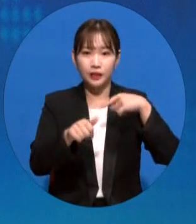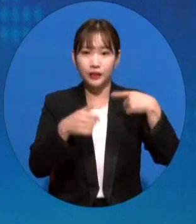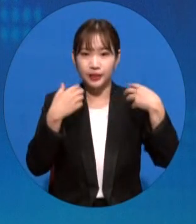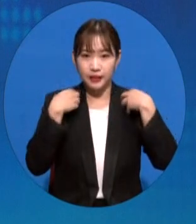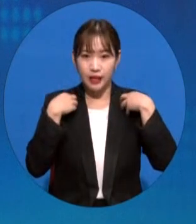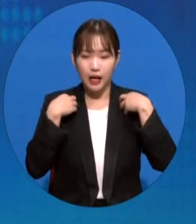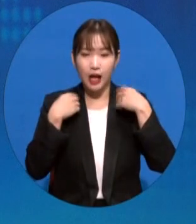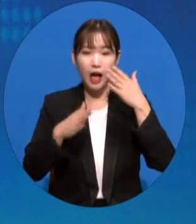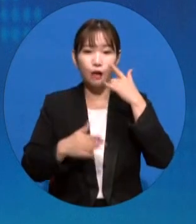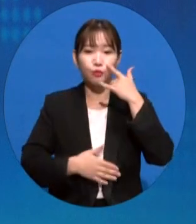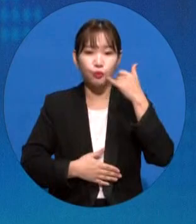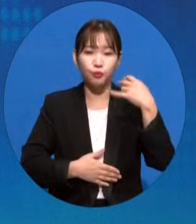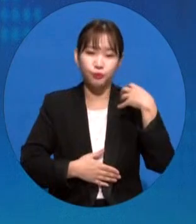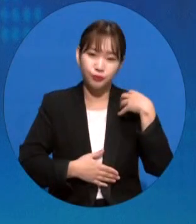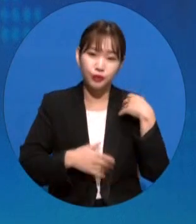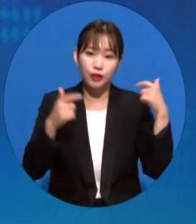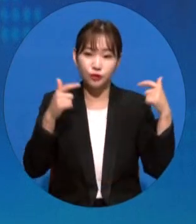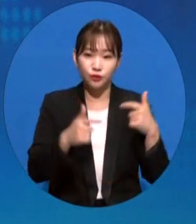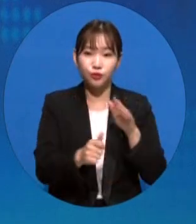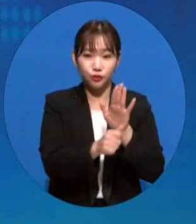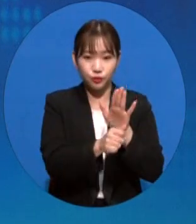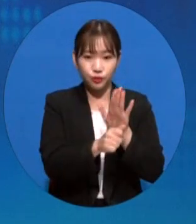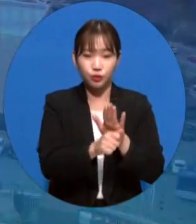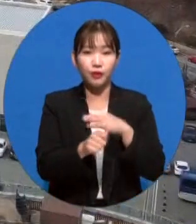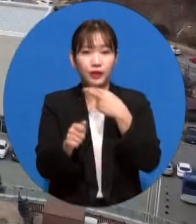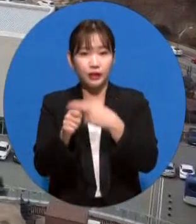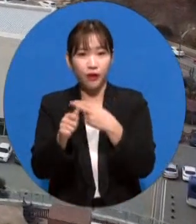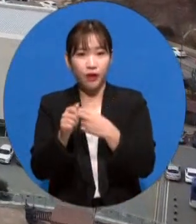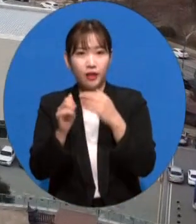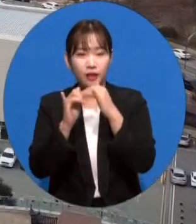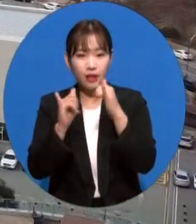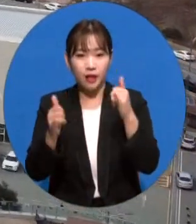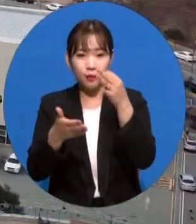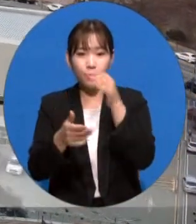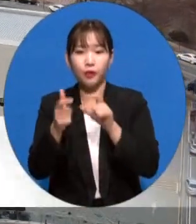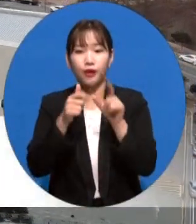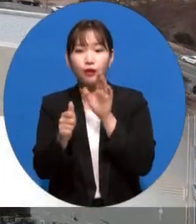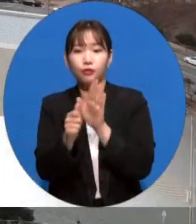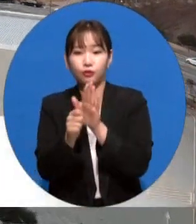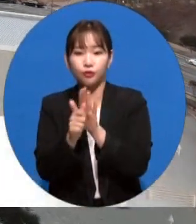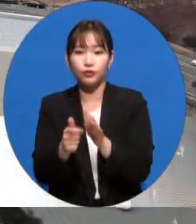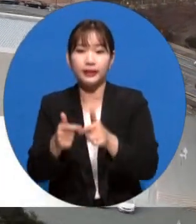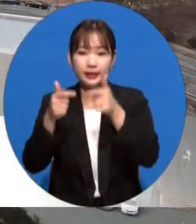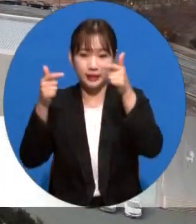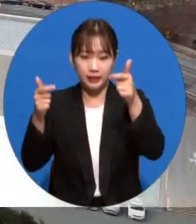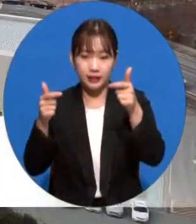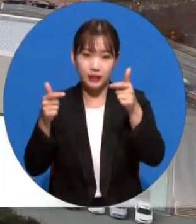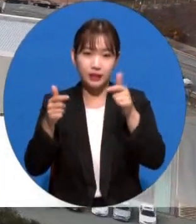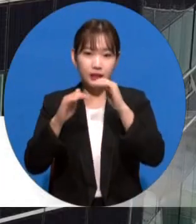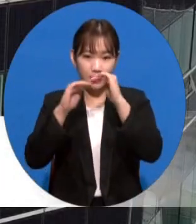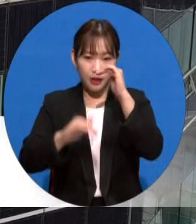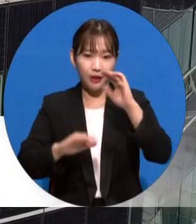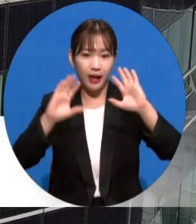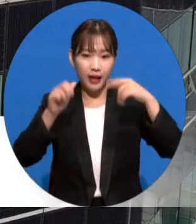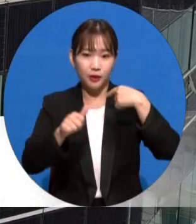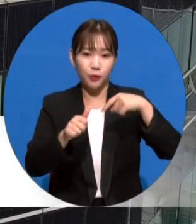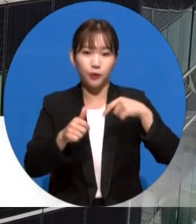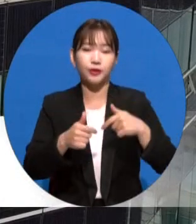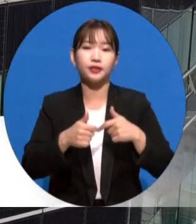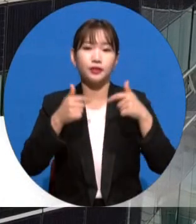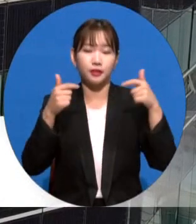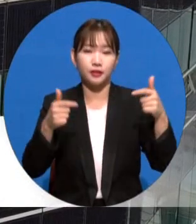전남교육청이 학부모 부담금 경감과 교원 인건비 보조지원금을 확대하는 등의 유아교육을